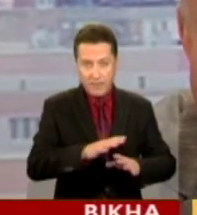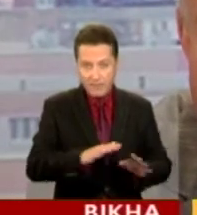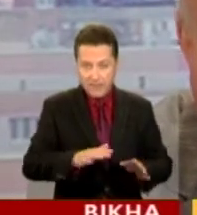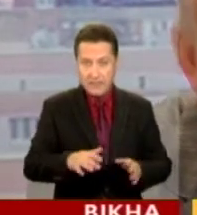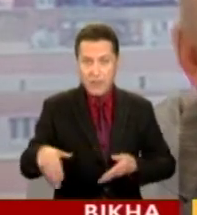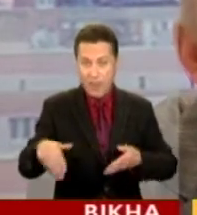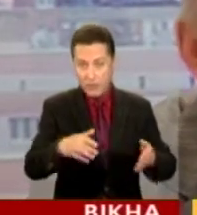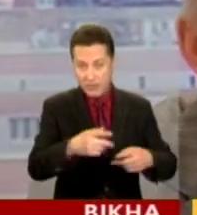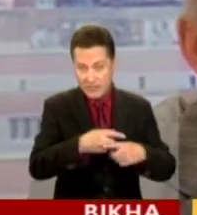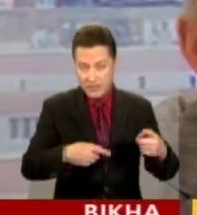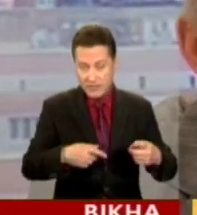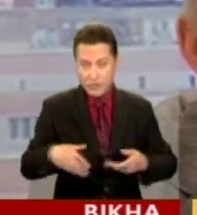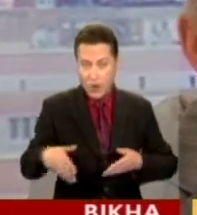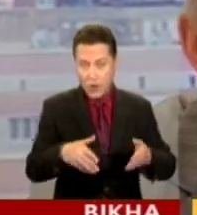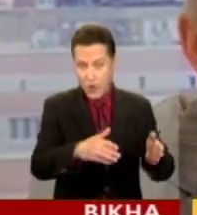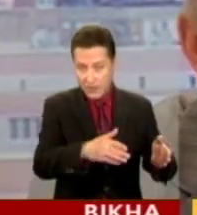дороги